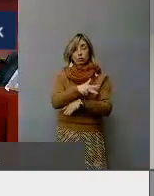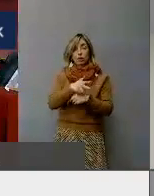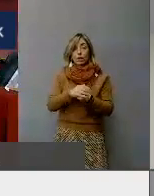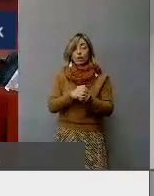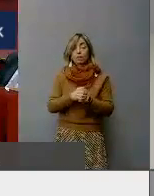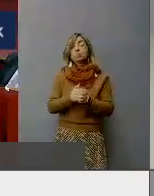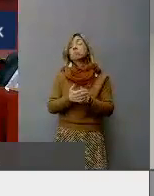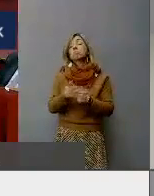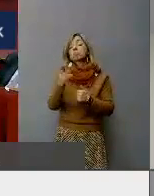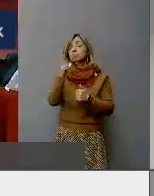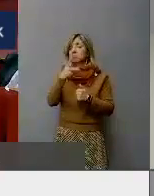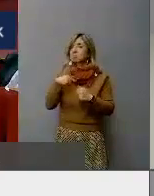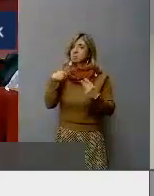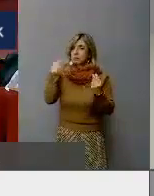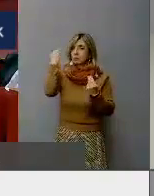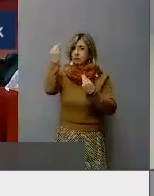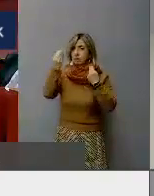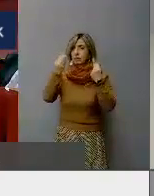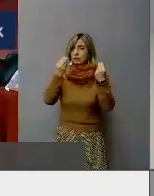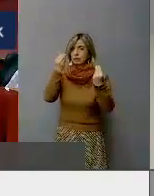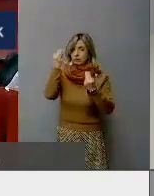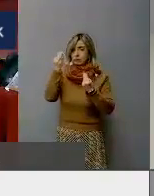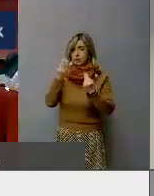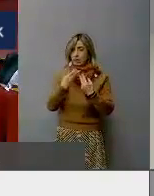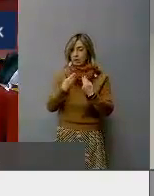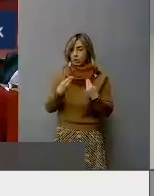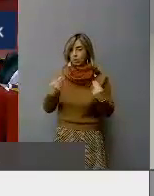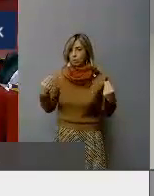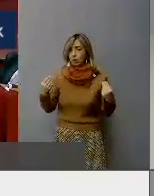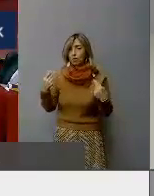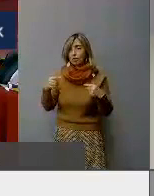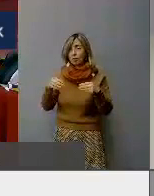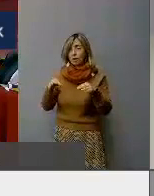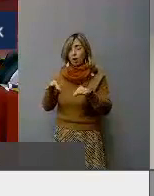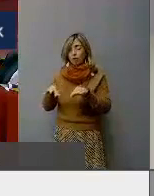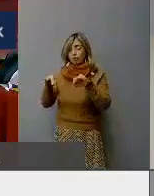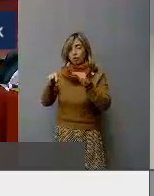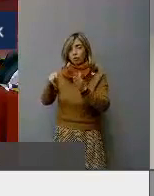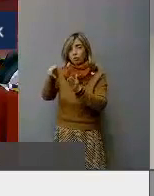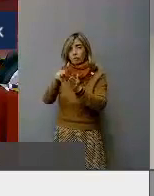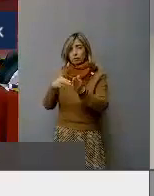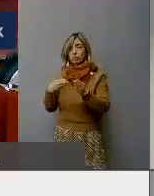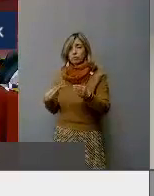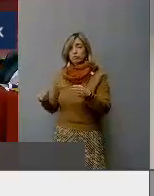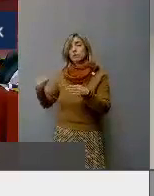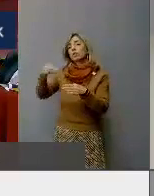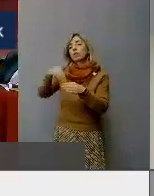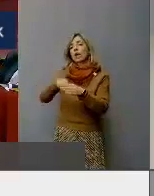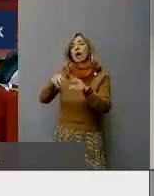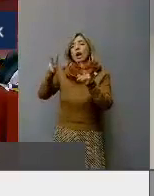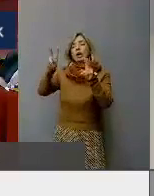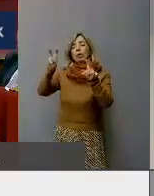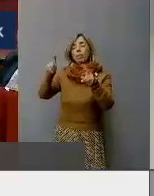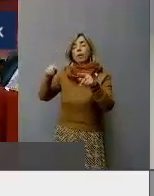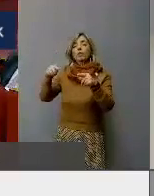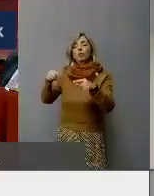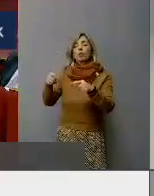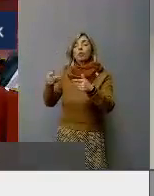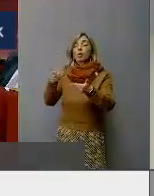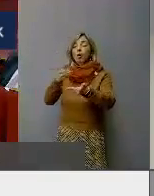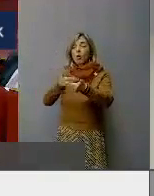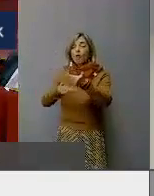che ci ho pensato molto infatti nella sospensiva poi ho inserito questo tema del coinvolgimento dell'ordine degli assistenti sociali e la